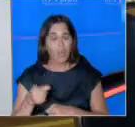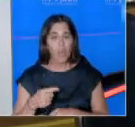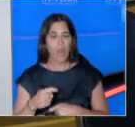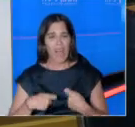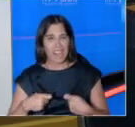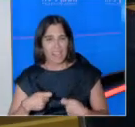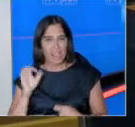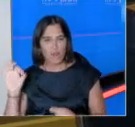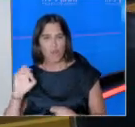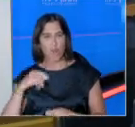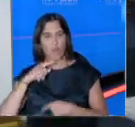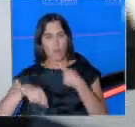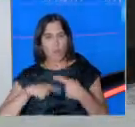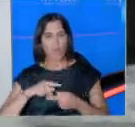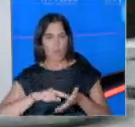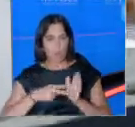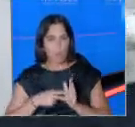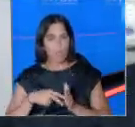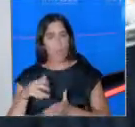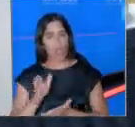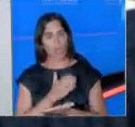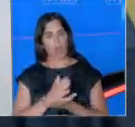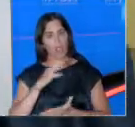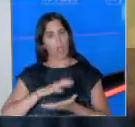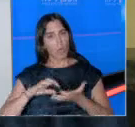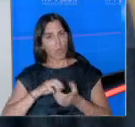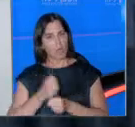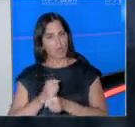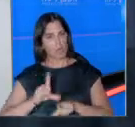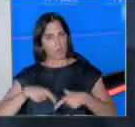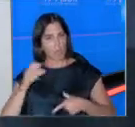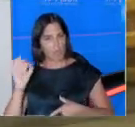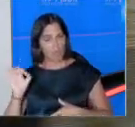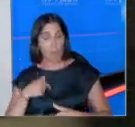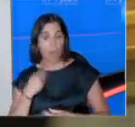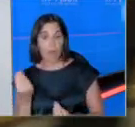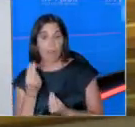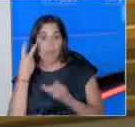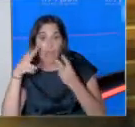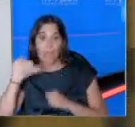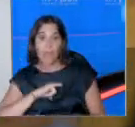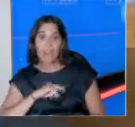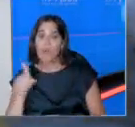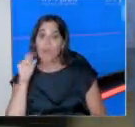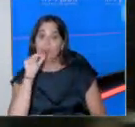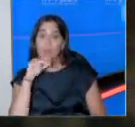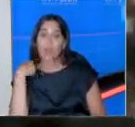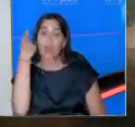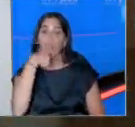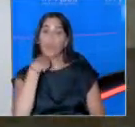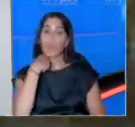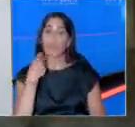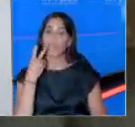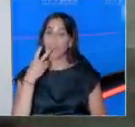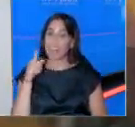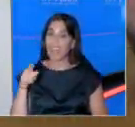עשה, אחרי כל השנים שלו בפוליטיקה, זאת ההחלטה המורכבת שהוא עשה במהלך חייו, אבל הדבר היותר מעניין זה לא מה הוא דיבר, אלא איך הוא נראה. ואתה